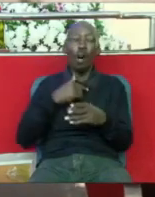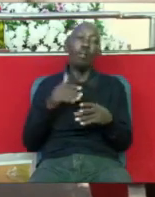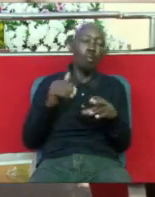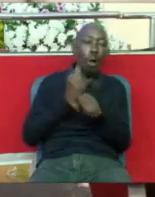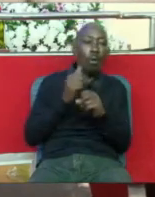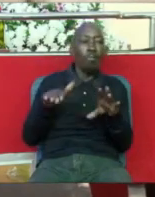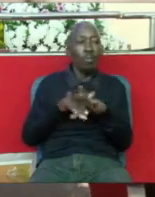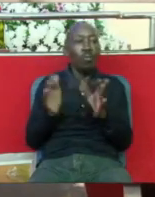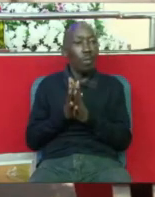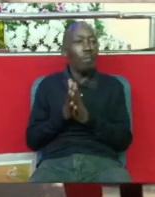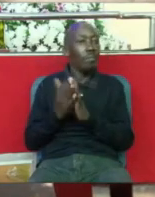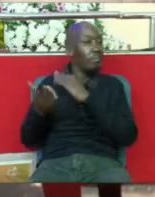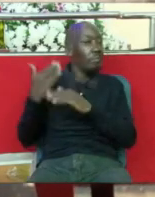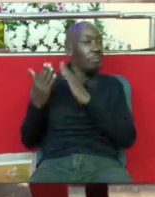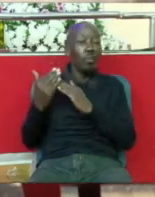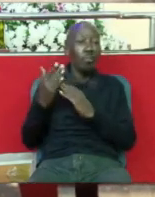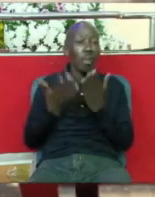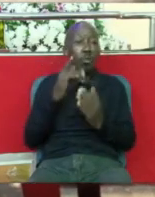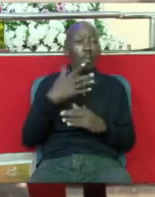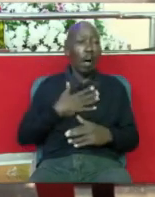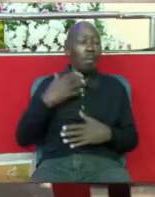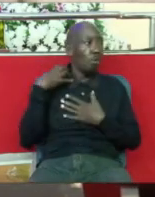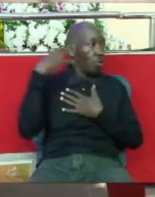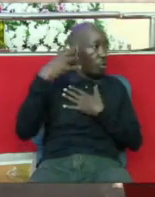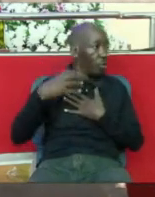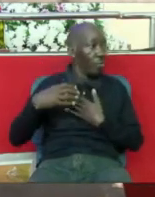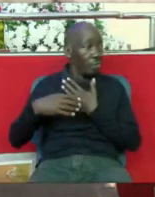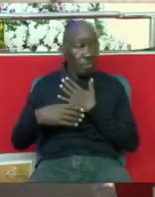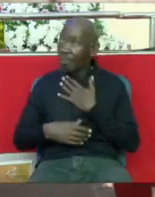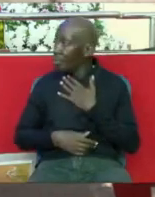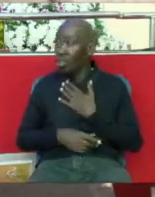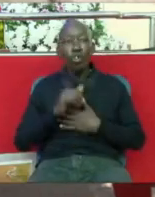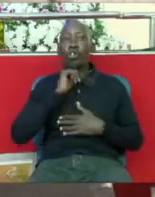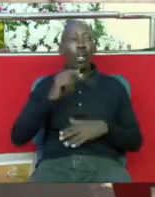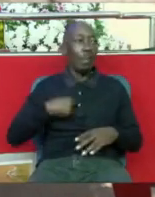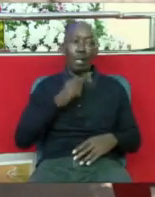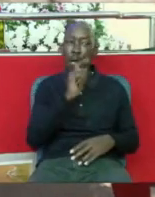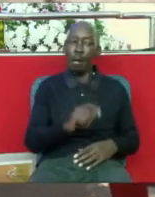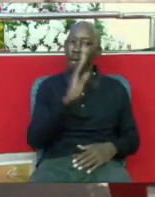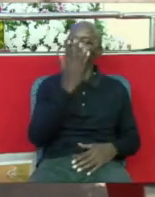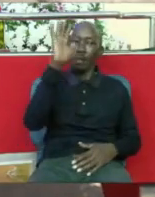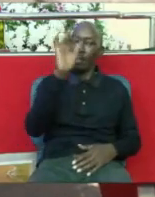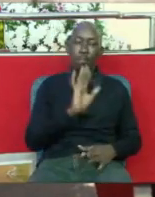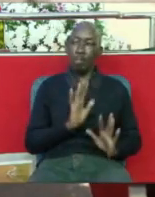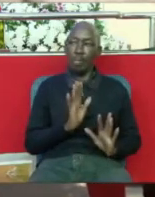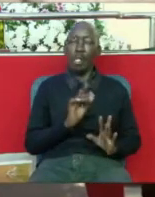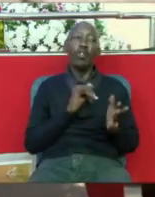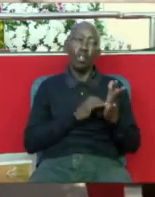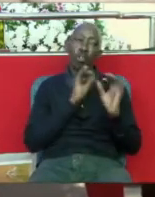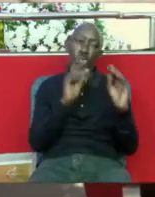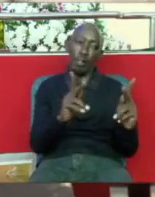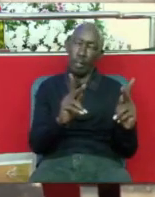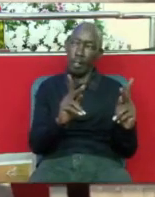Ama mwalimu wenzangu. Or maybe you are my boss. Ama pengine ulikuwa ni mkubwa wangu. You don't have to raise your hand. Si lazima uinue mkono. It's okay. Ni